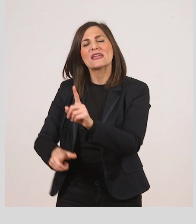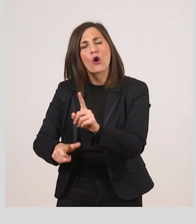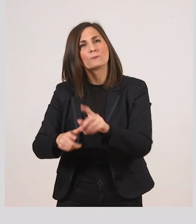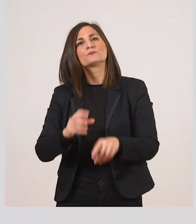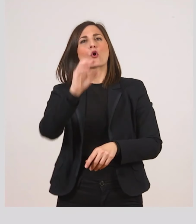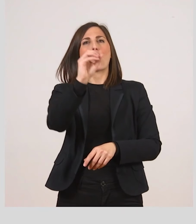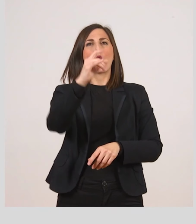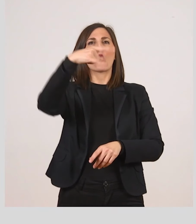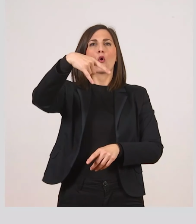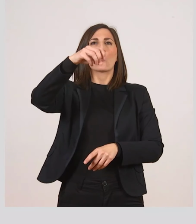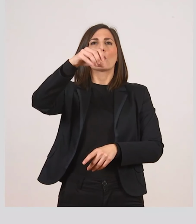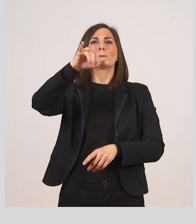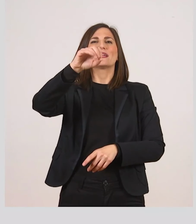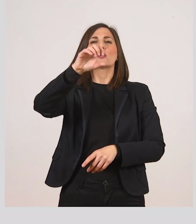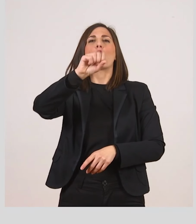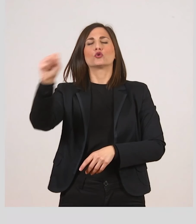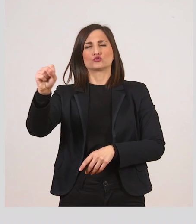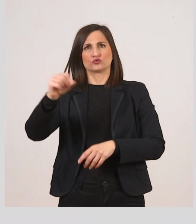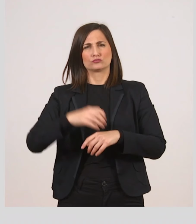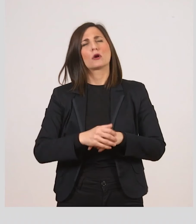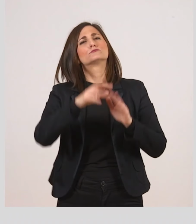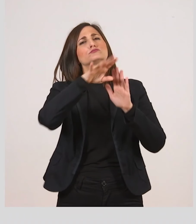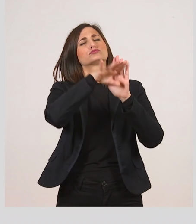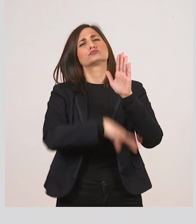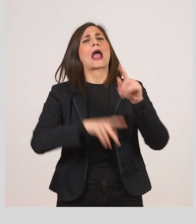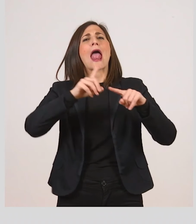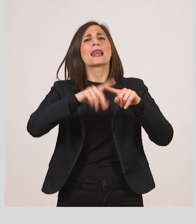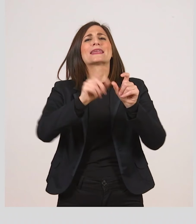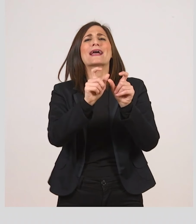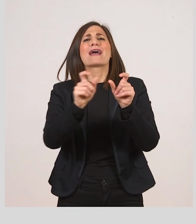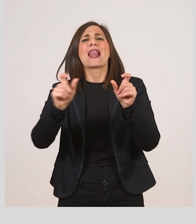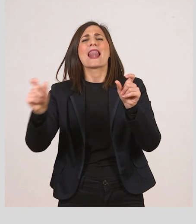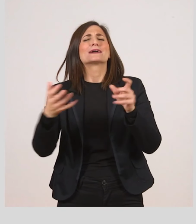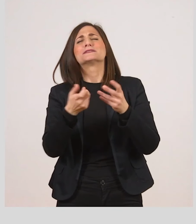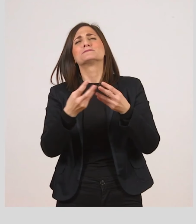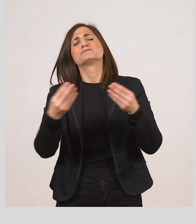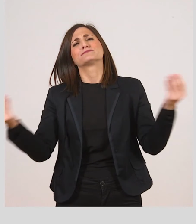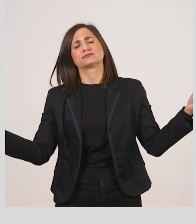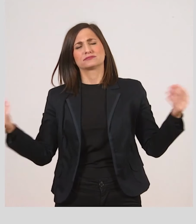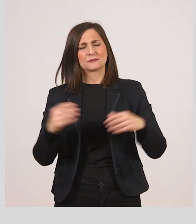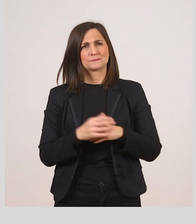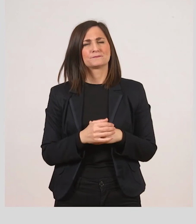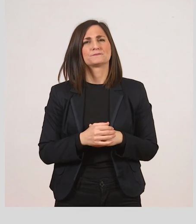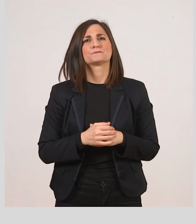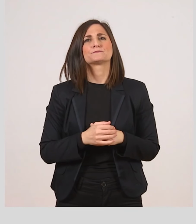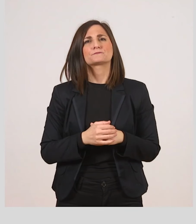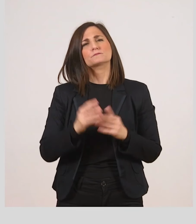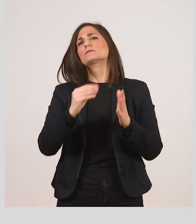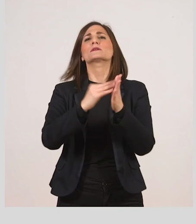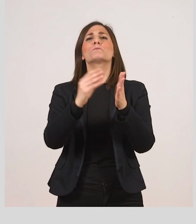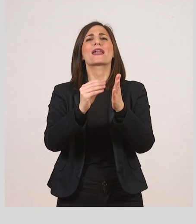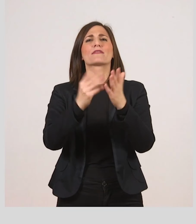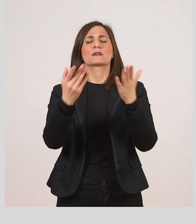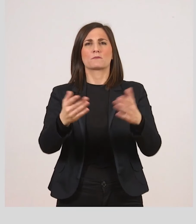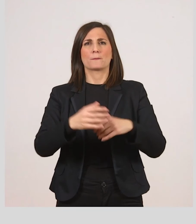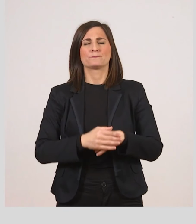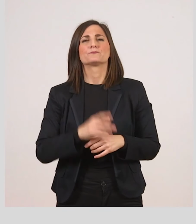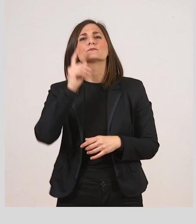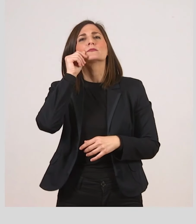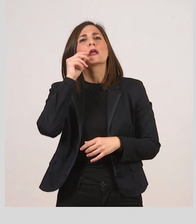όποιος, όποια, όποιο και όσους, όσους, όσοι, όσο και το ότι με κόμμα. Θα το δούμε στην επόμενη διαφάνεια. Να δούμε ένα παράδειγμα.